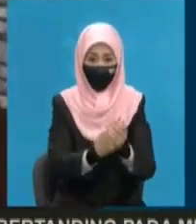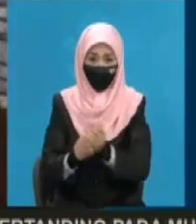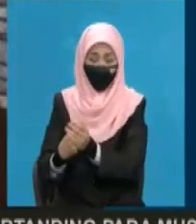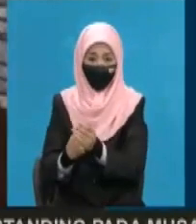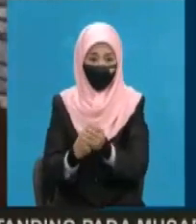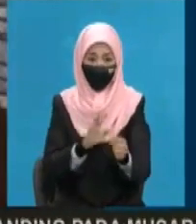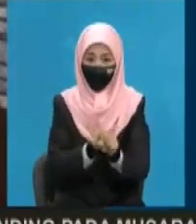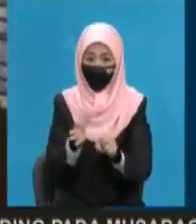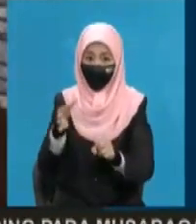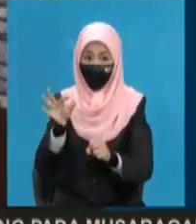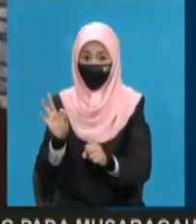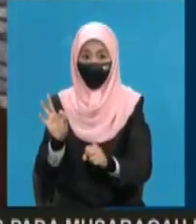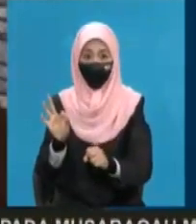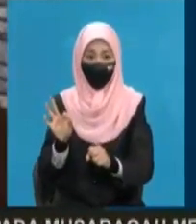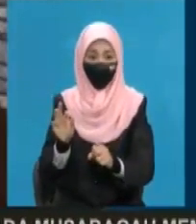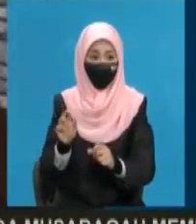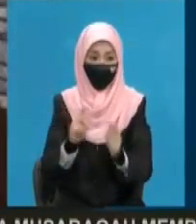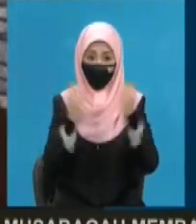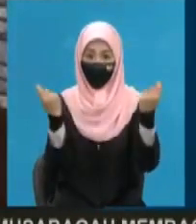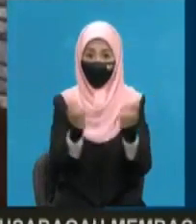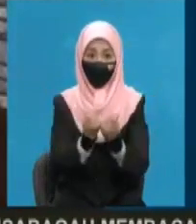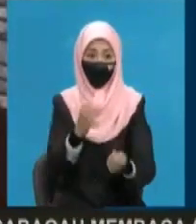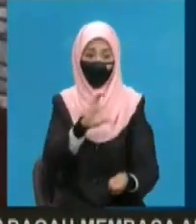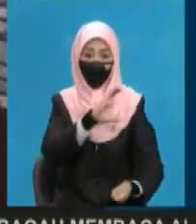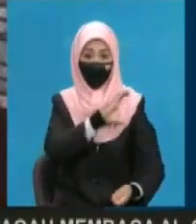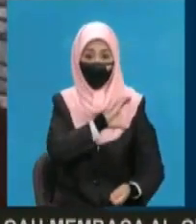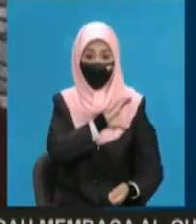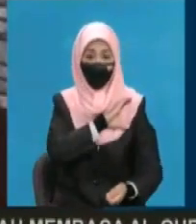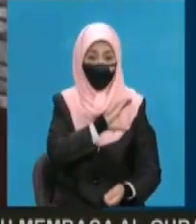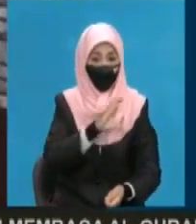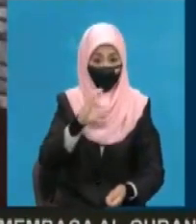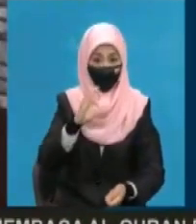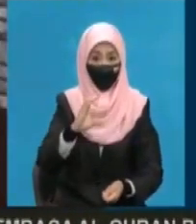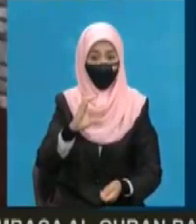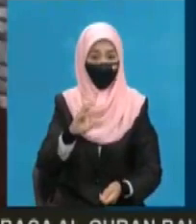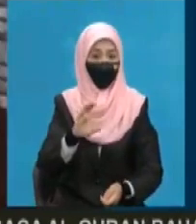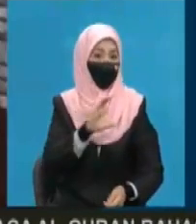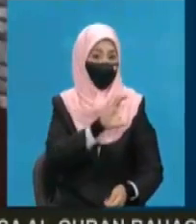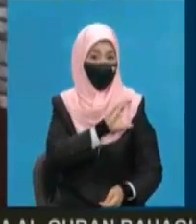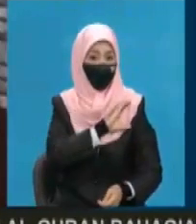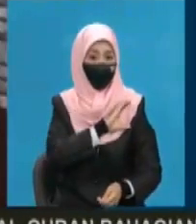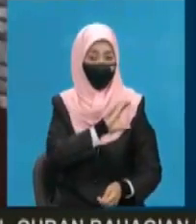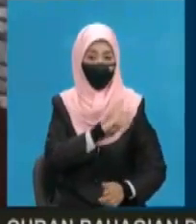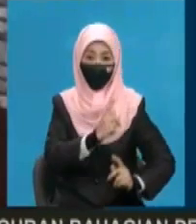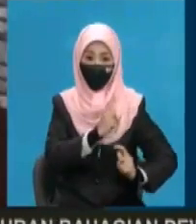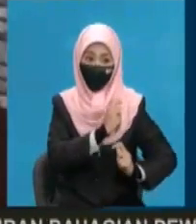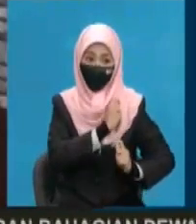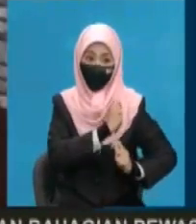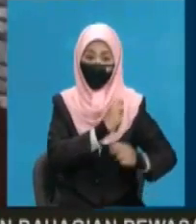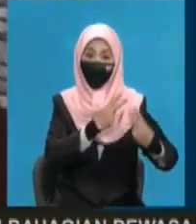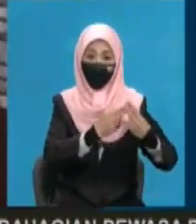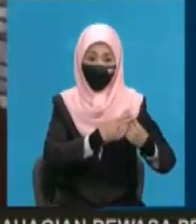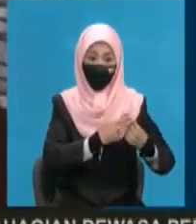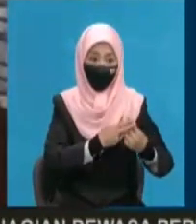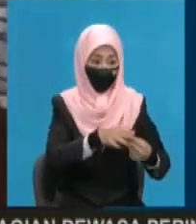Khairudin diantara pasukan simpanan polisi company pasukan polis diraja Brunei dan Angkatan Bersenjata diraja Brunei